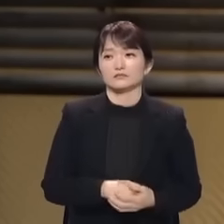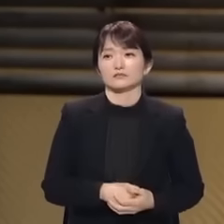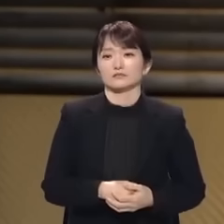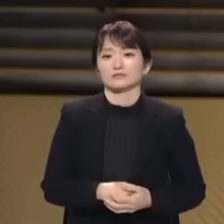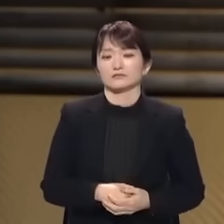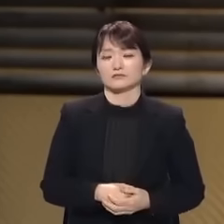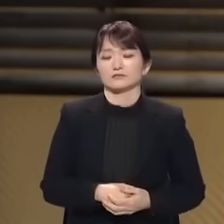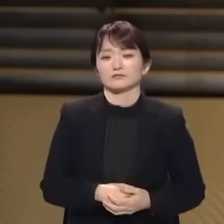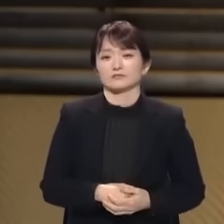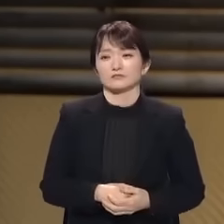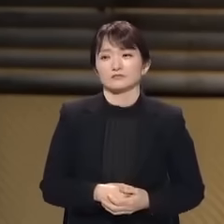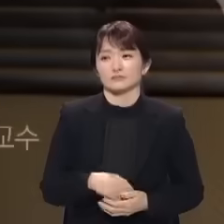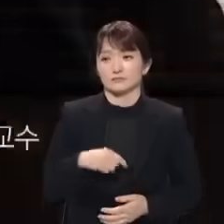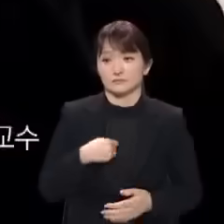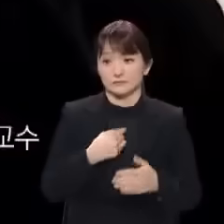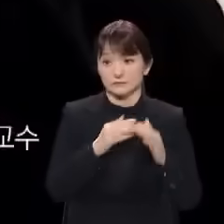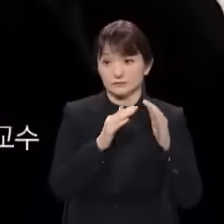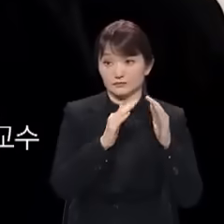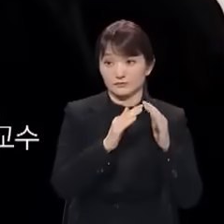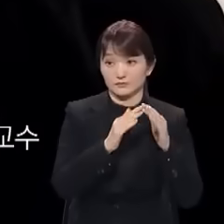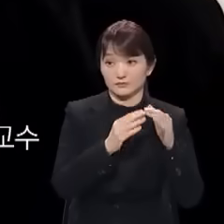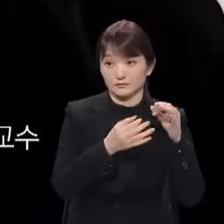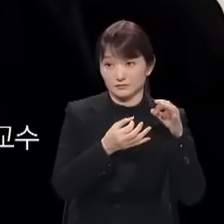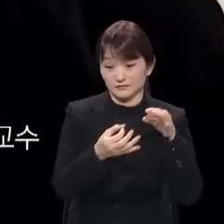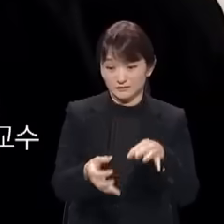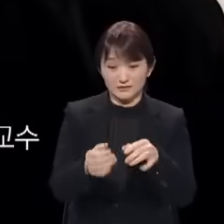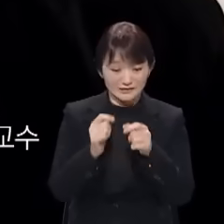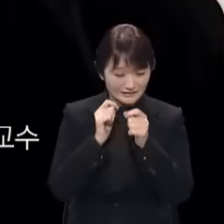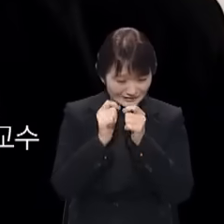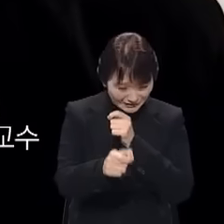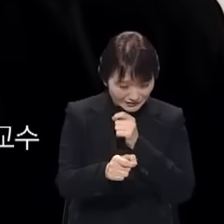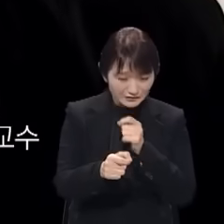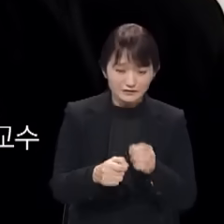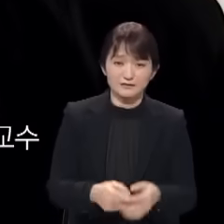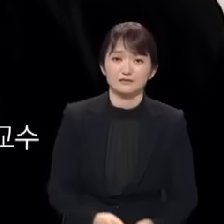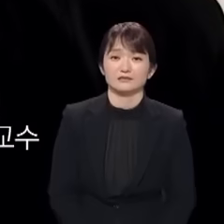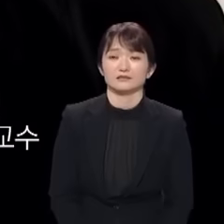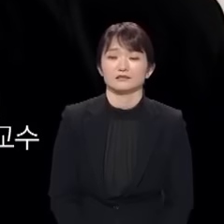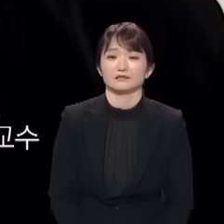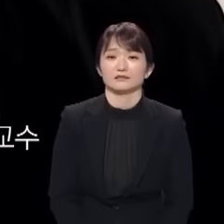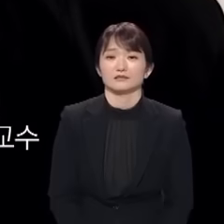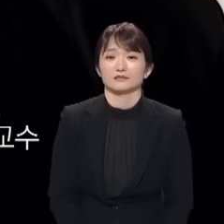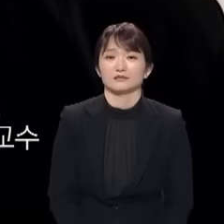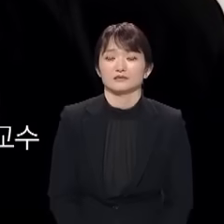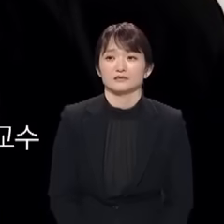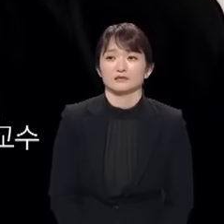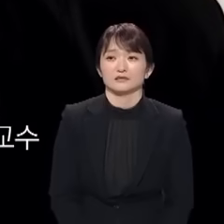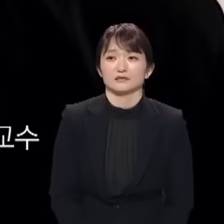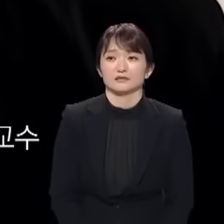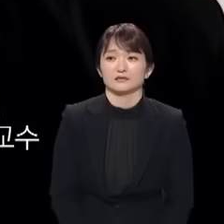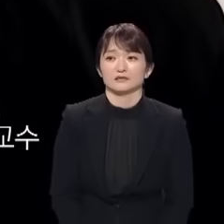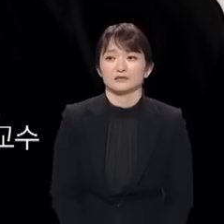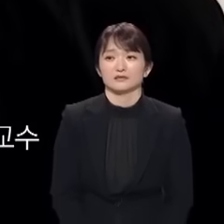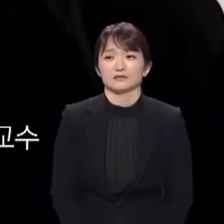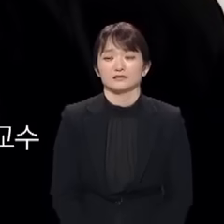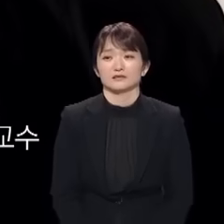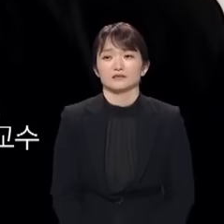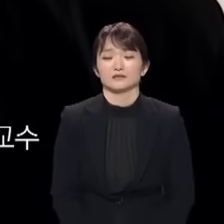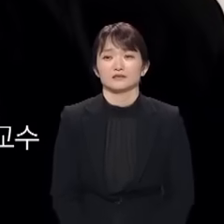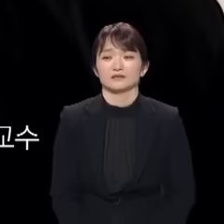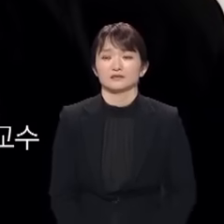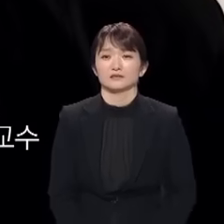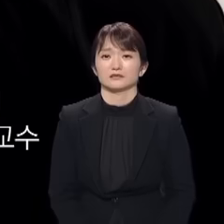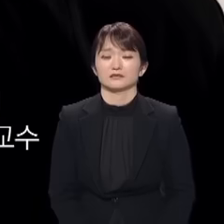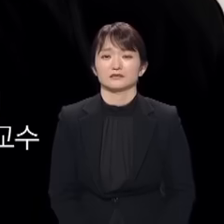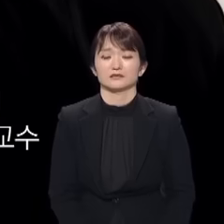자신들, 자신의 집도 투자를 해서 사기를 당했다. 본가도 아, 근데 자기를 피해를 봤다. 그러니까 시가죠. 예. 이